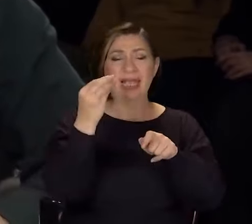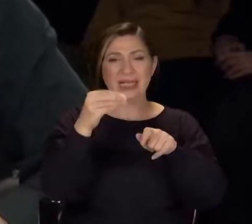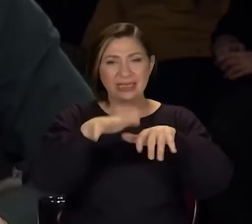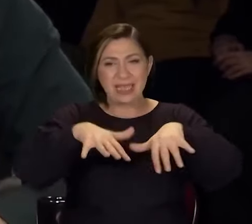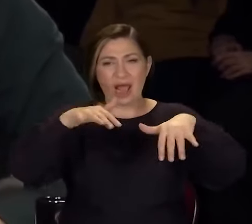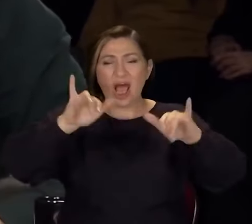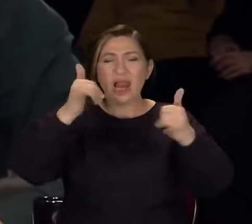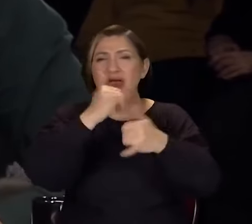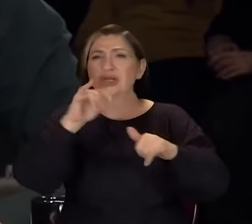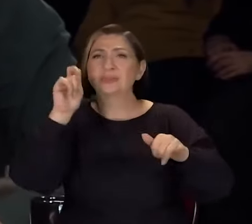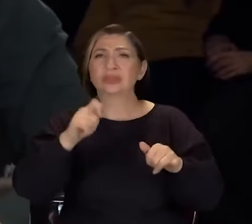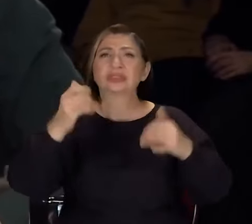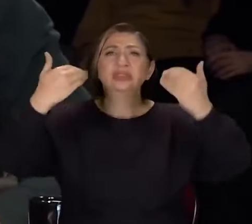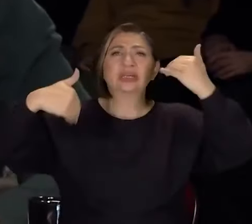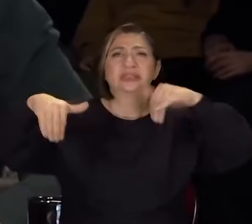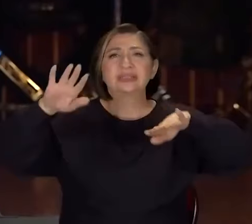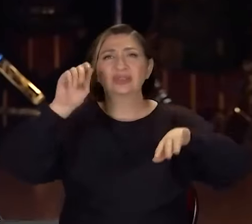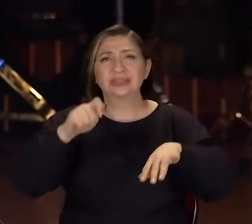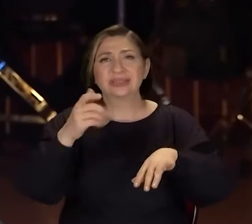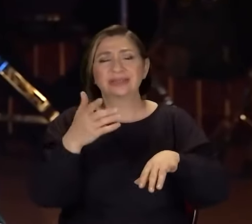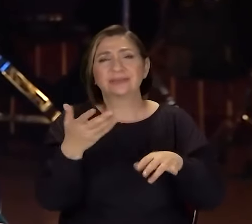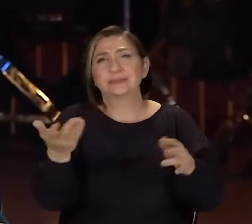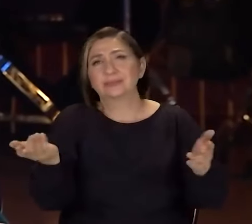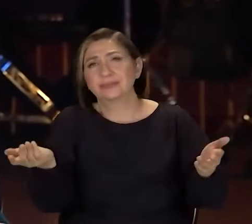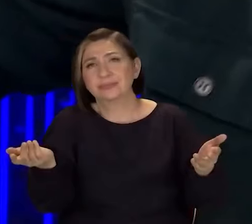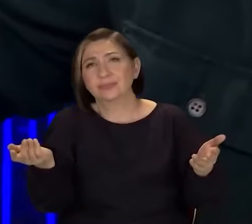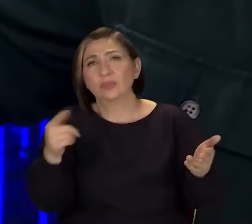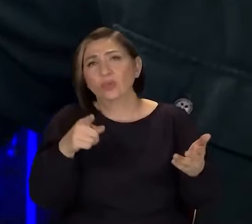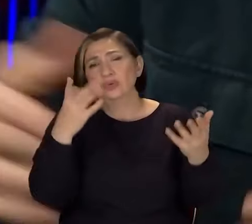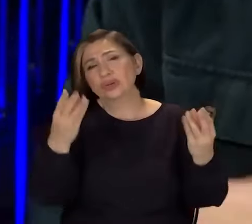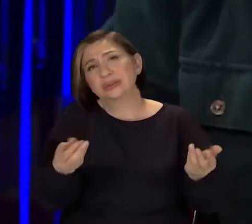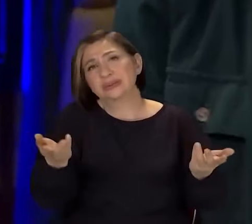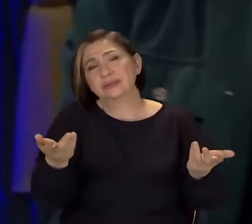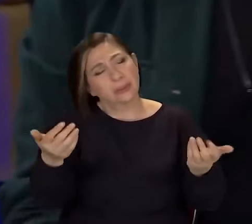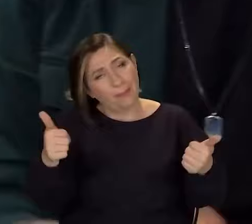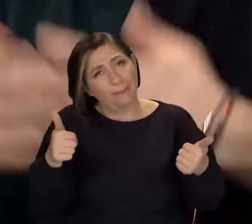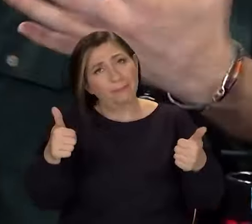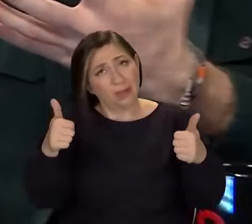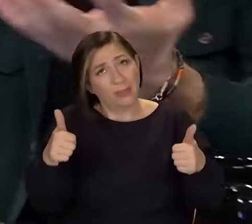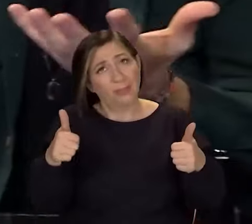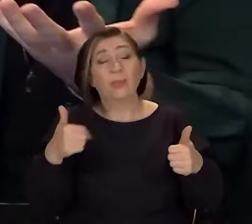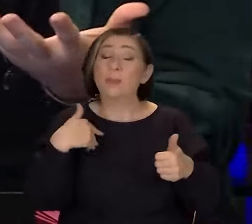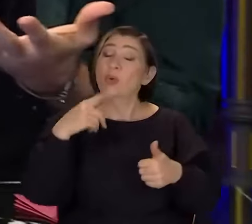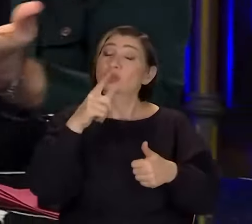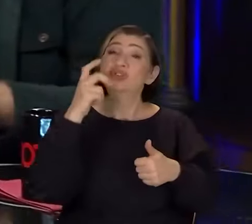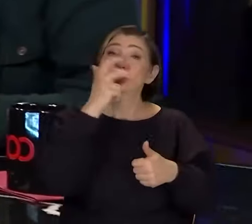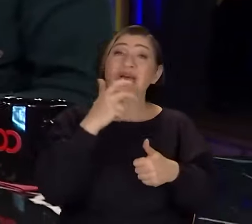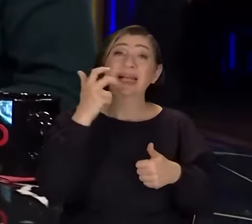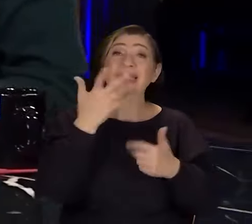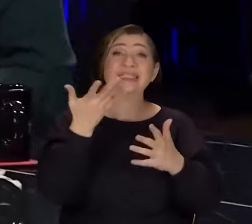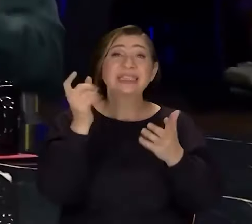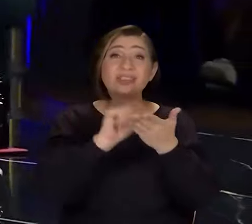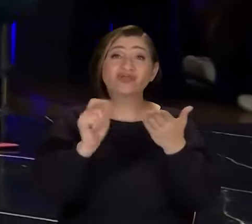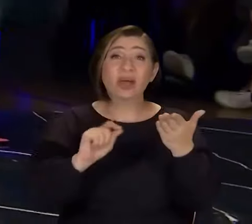sahne yapacaksın, işte böyle dans edeceksin, bu, işte, hani bu olacaksın, tamam. Tamam, ben o şarkıları